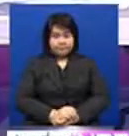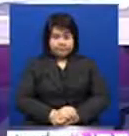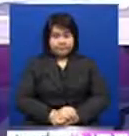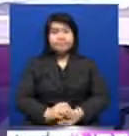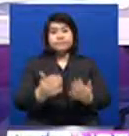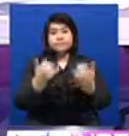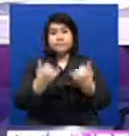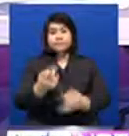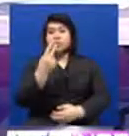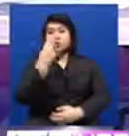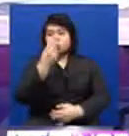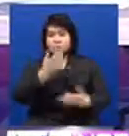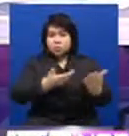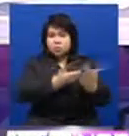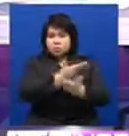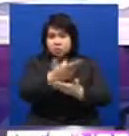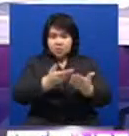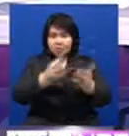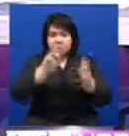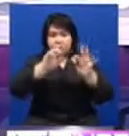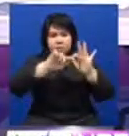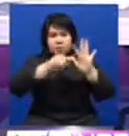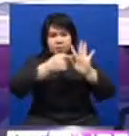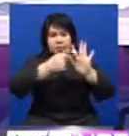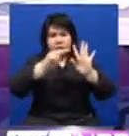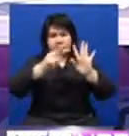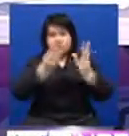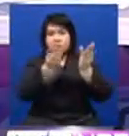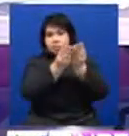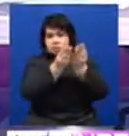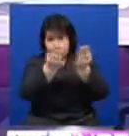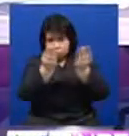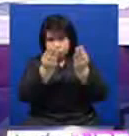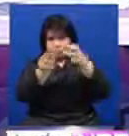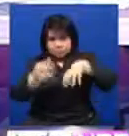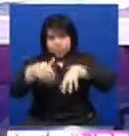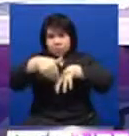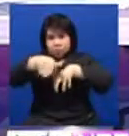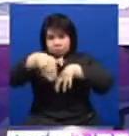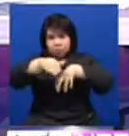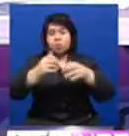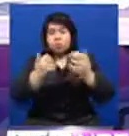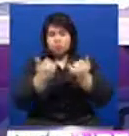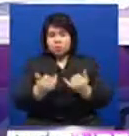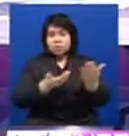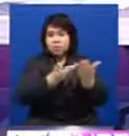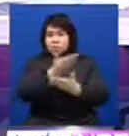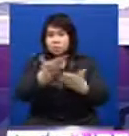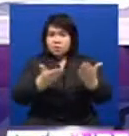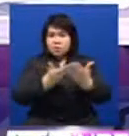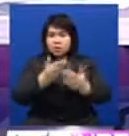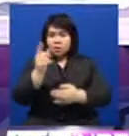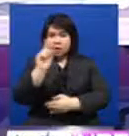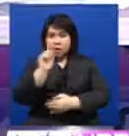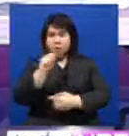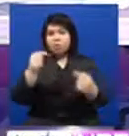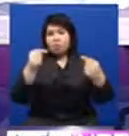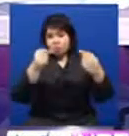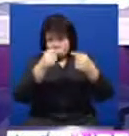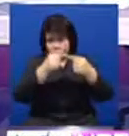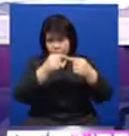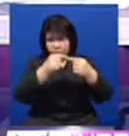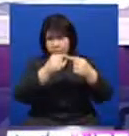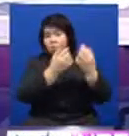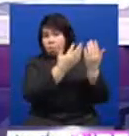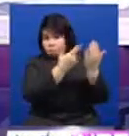ไปติดตามการพิจารณายกร่างรัฐธรรมนูญนอกสถานที่นะคะวันนี้เป็นการพิจารณาเรื่องที่แขวนการพิจารณา